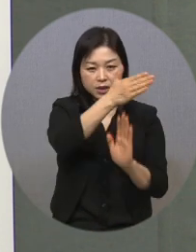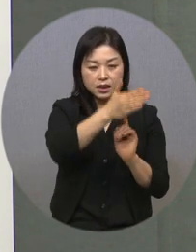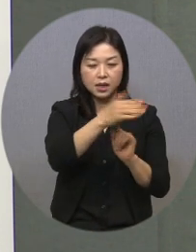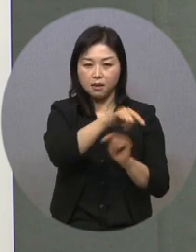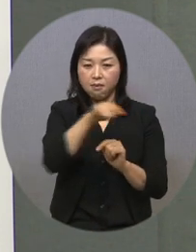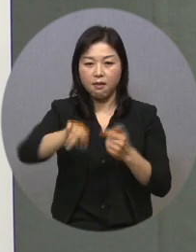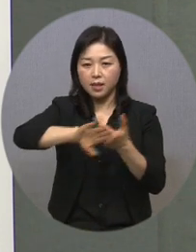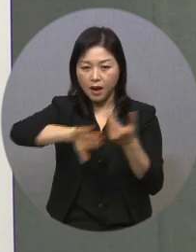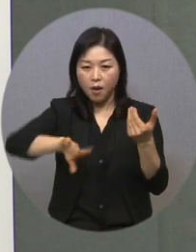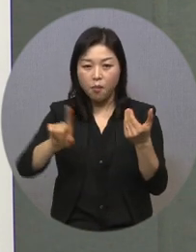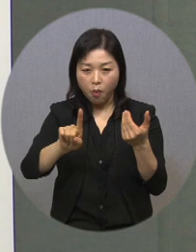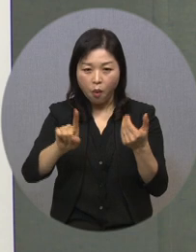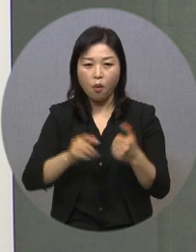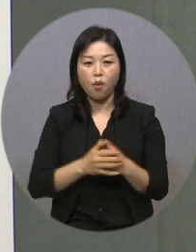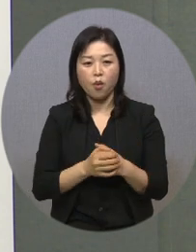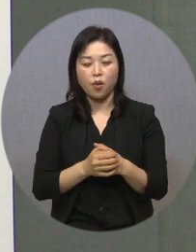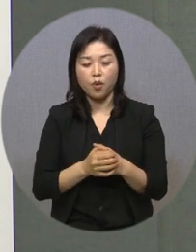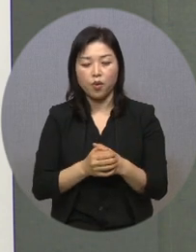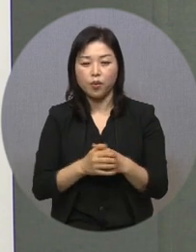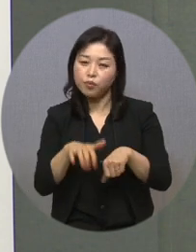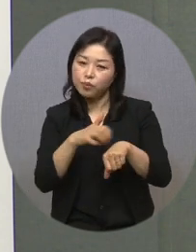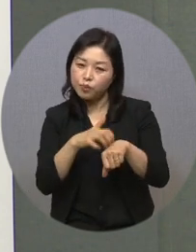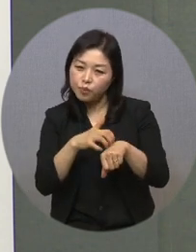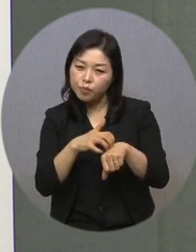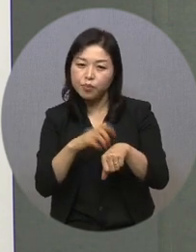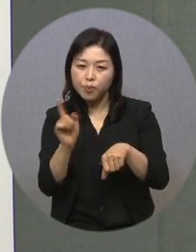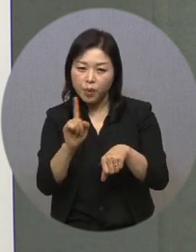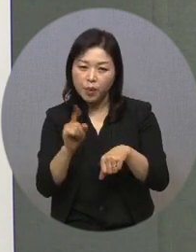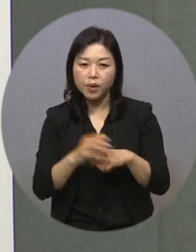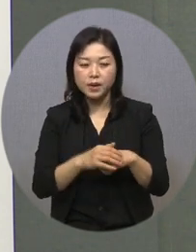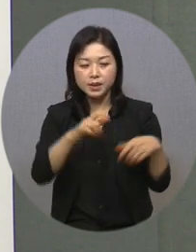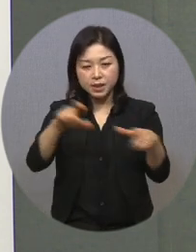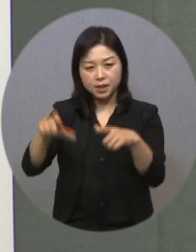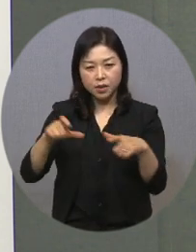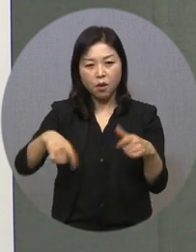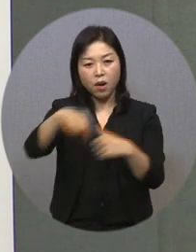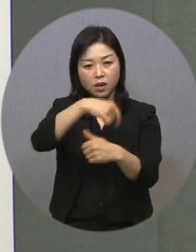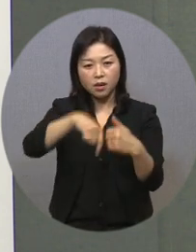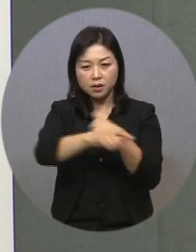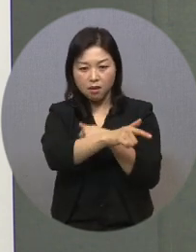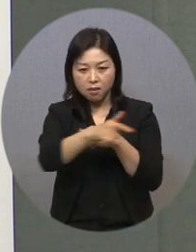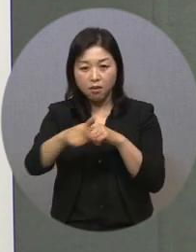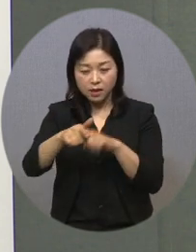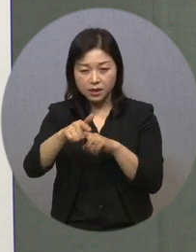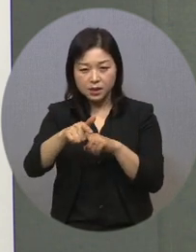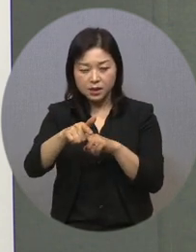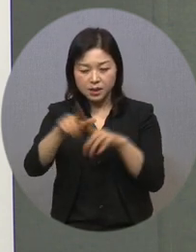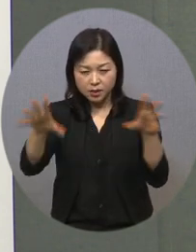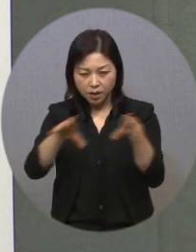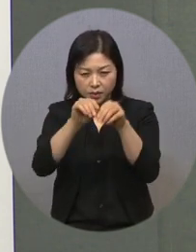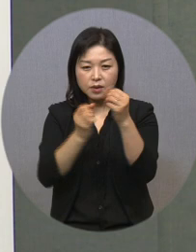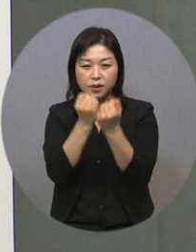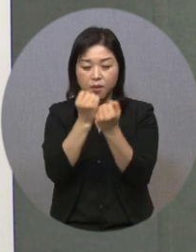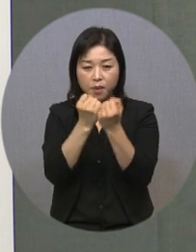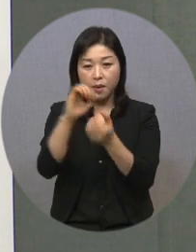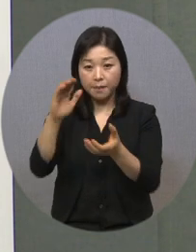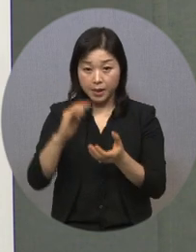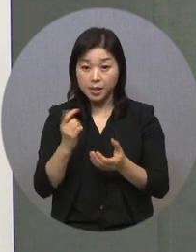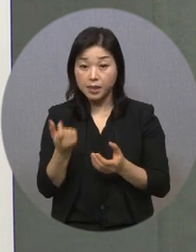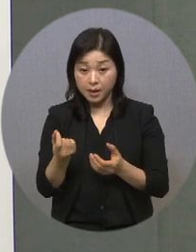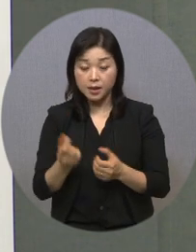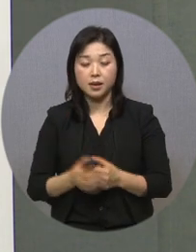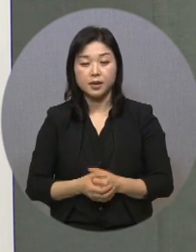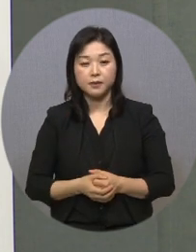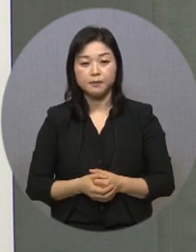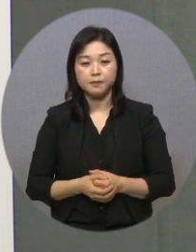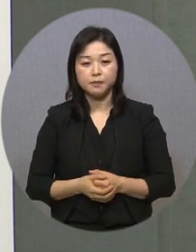특이한 점, 또 불리했던 거, 지역적인 여건, 환경, 막 이런 거를 이제 종합적으로 설명을